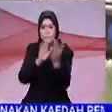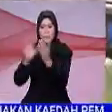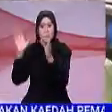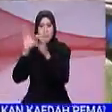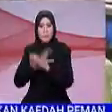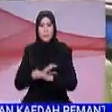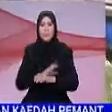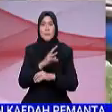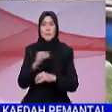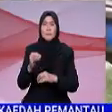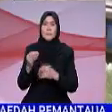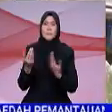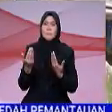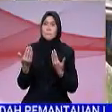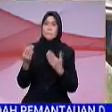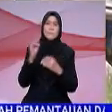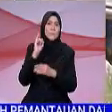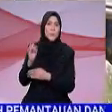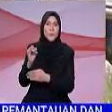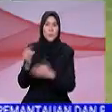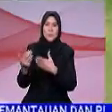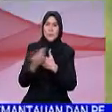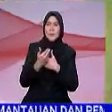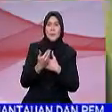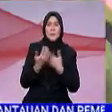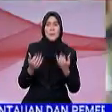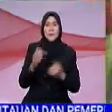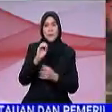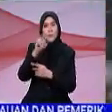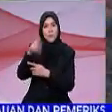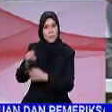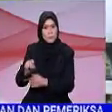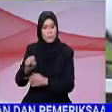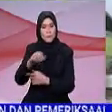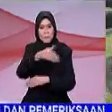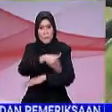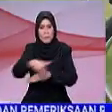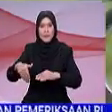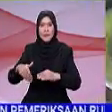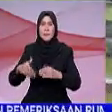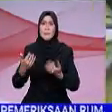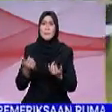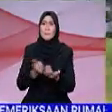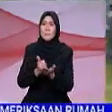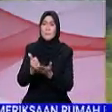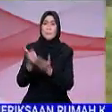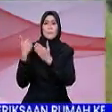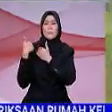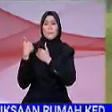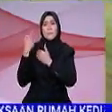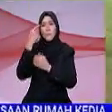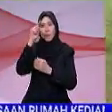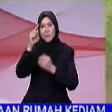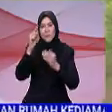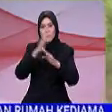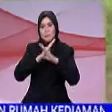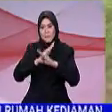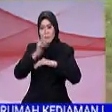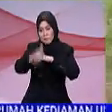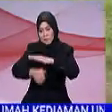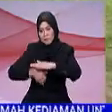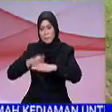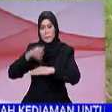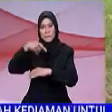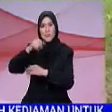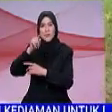cabaran juga ancaman musuh. Op Benteng antara amanah lainnya dipikul demi membendung kemasukan pendatang asing tanpa